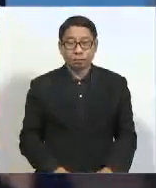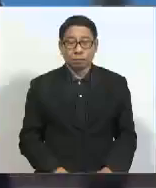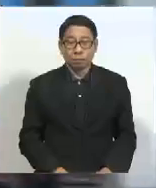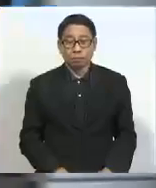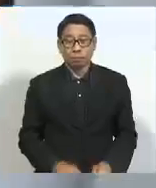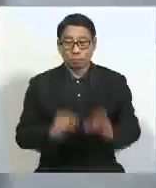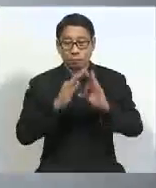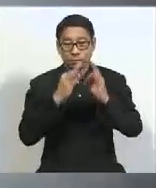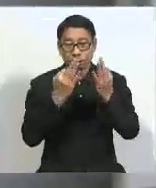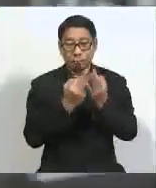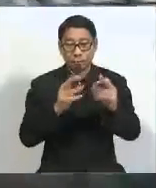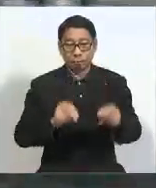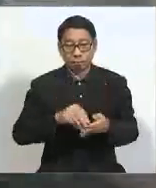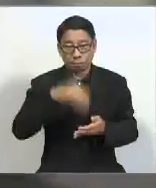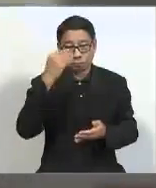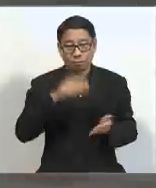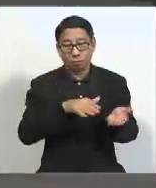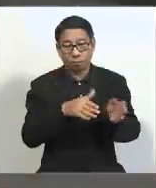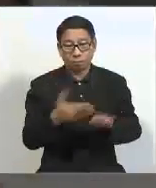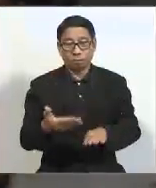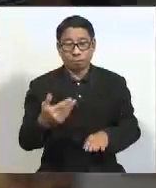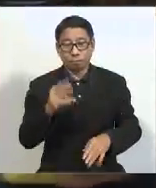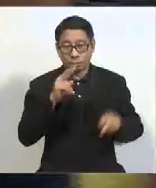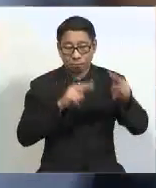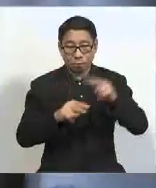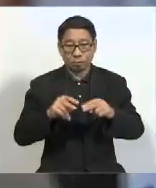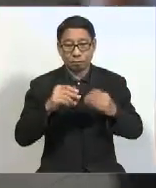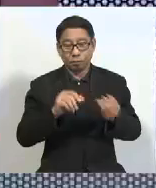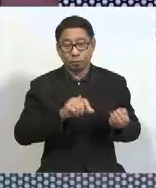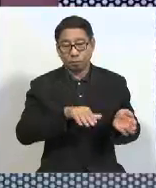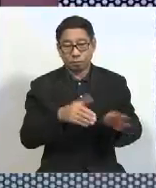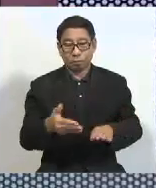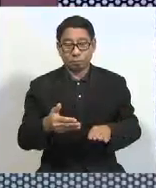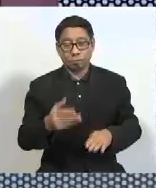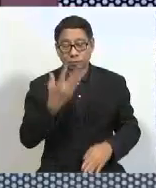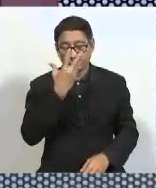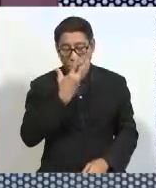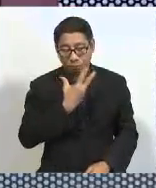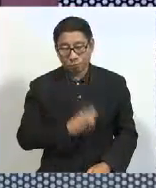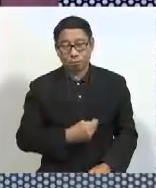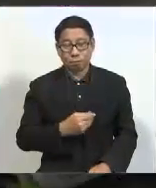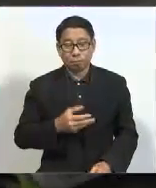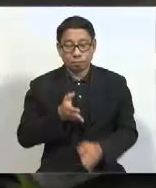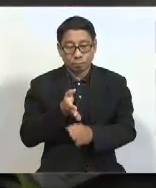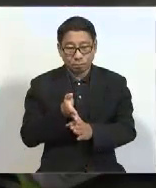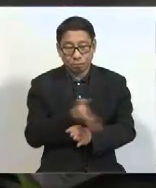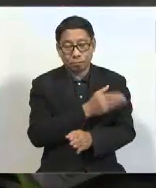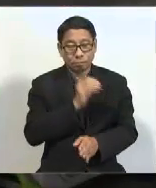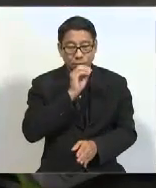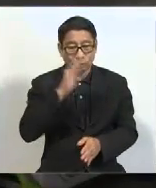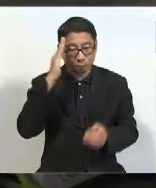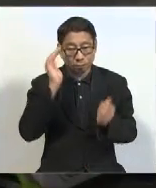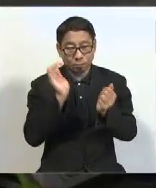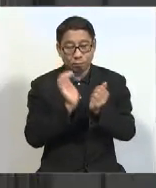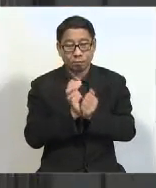ด้านครอบครัวของเด็กนักเรียนที่เสียชีวิตก็ได้เดินทางมาดูศพด้วยความเศร้าโศกก่อนเข้าไปให้ปากคำเพิ่มเติมกับทางเจ้าหน้าที่ตำรวจนะ